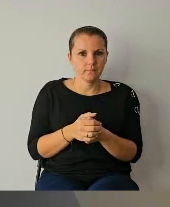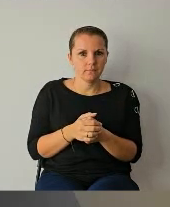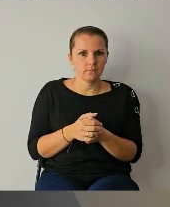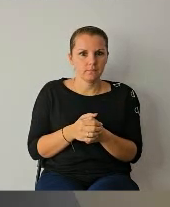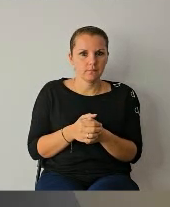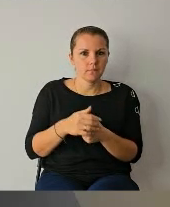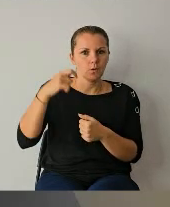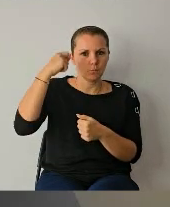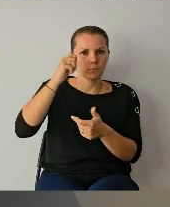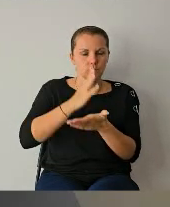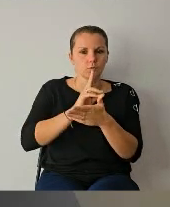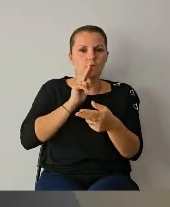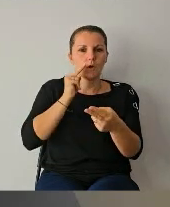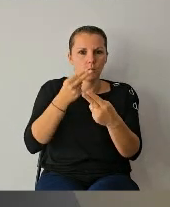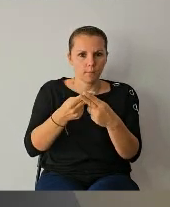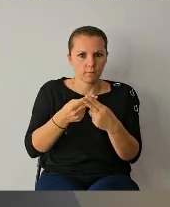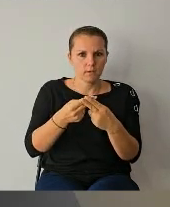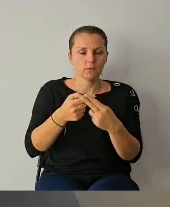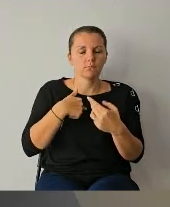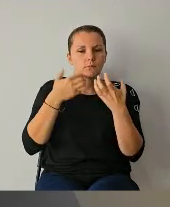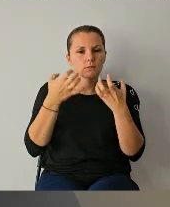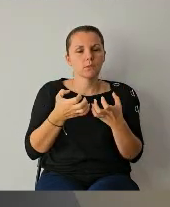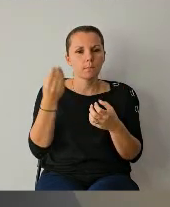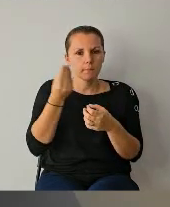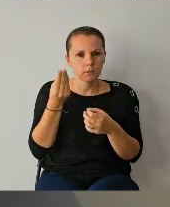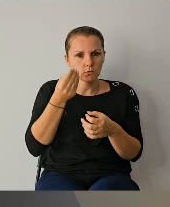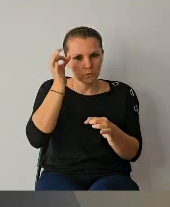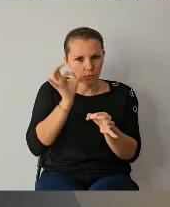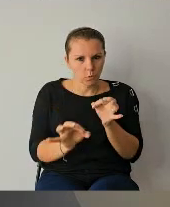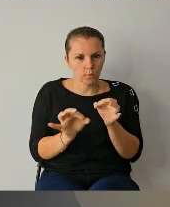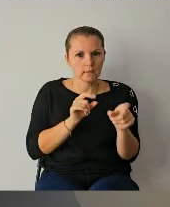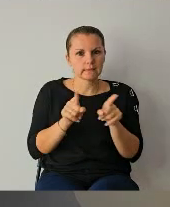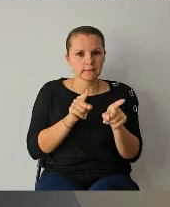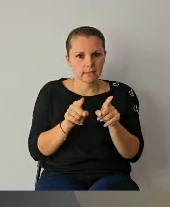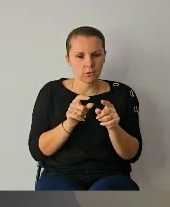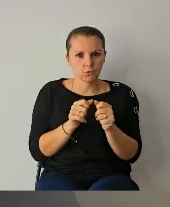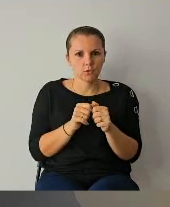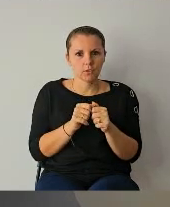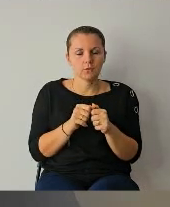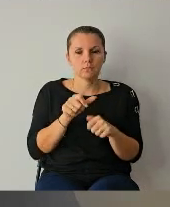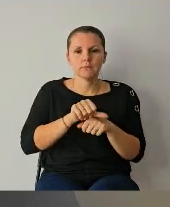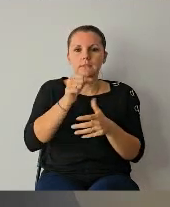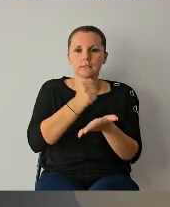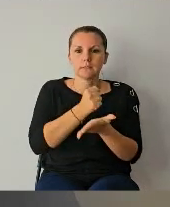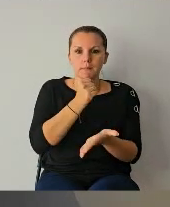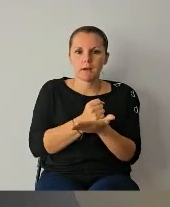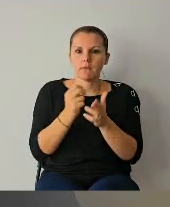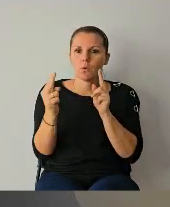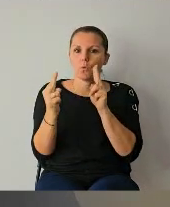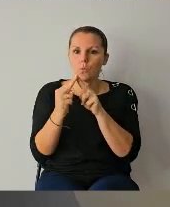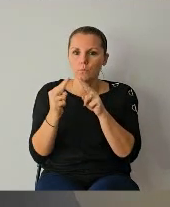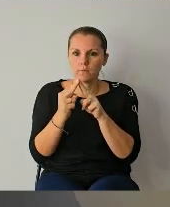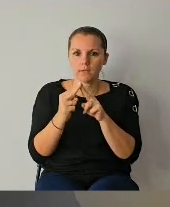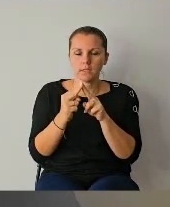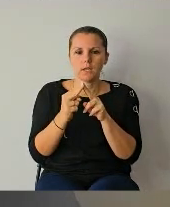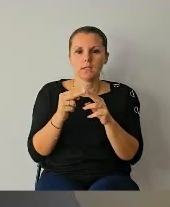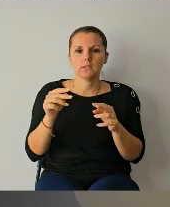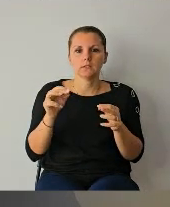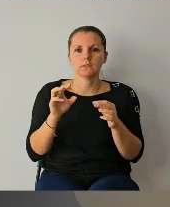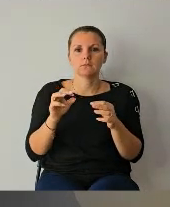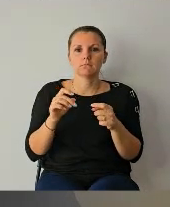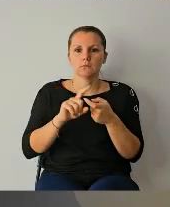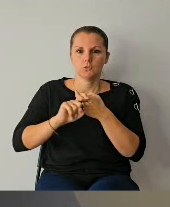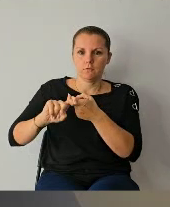chciałem powiedzieć wcześniej, aczkolwiek chciałbym tylko państwu zaznaczyć, że tutaj jest kwestia uzgodnienia ze związkami zawodowymi, nawet nie opiniowania,